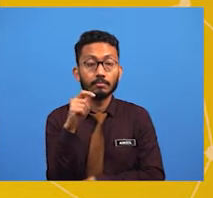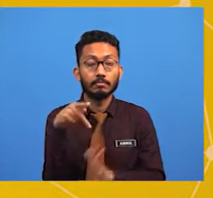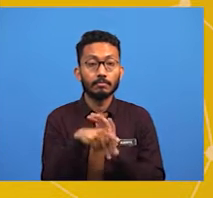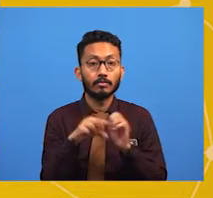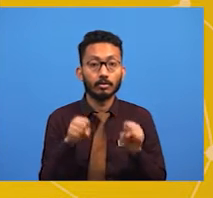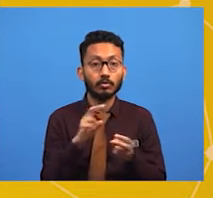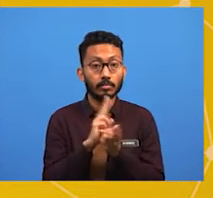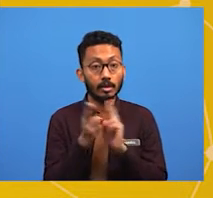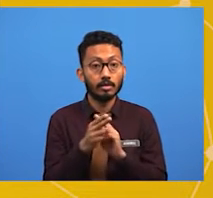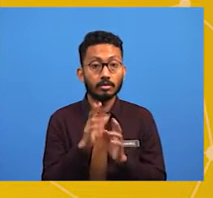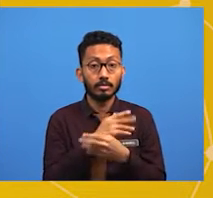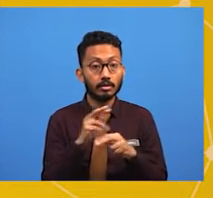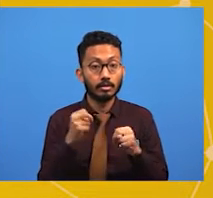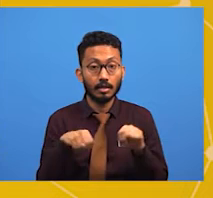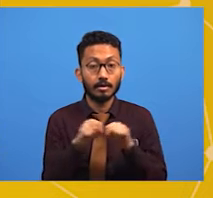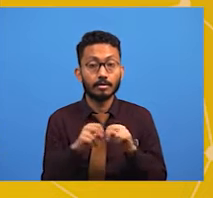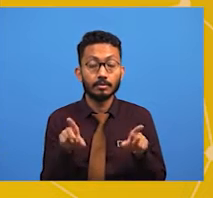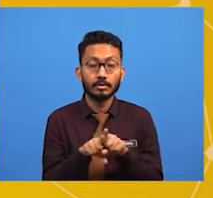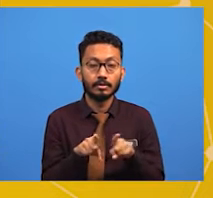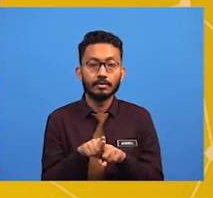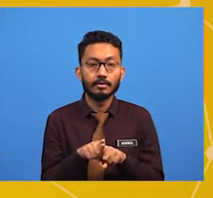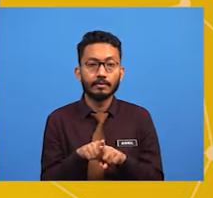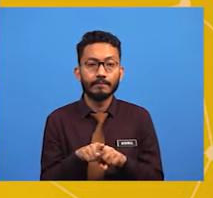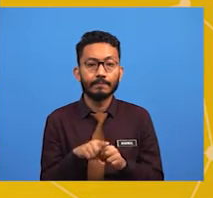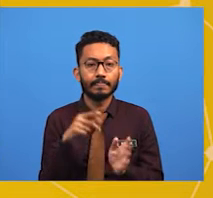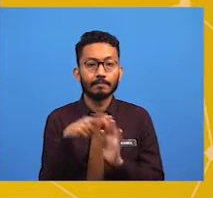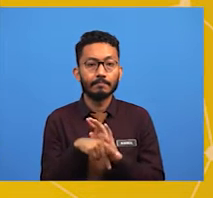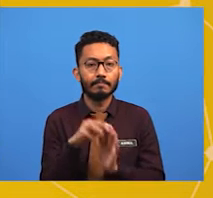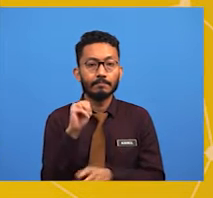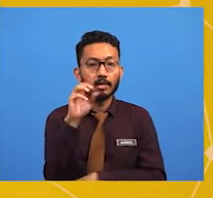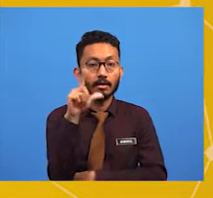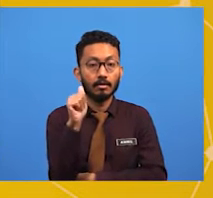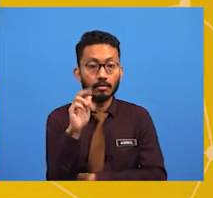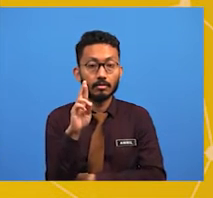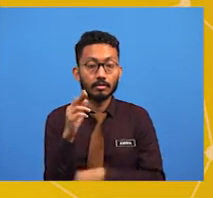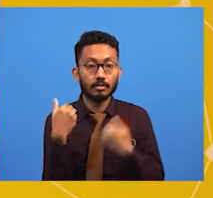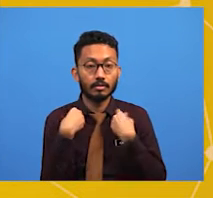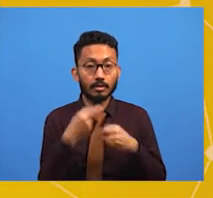tiada nilai yang standard. Pemalar nilai yang standard.